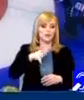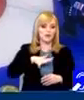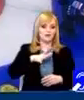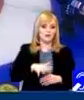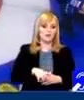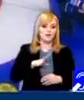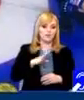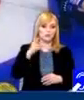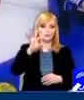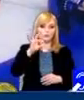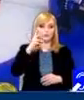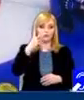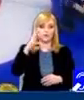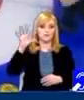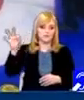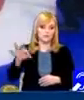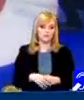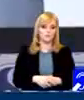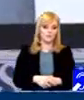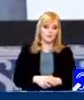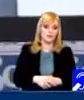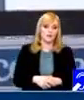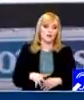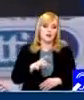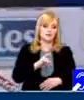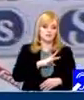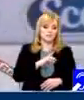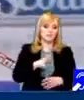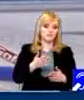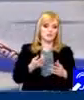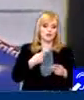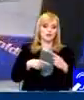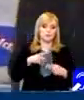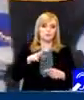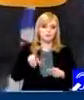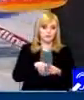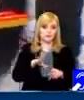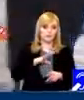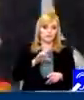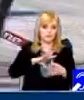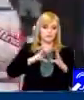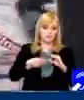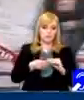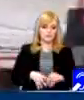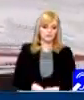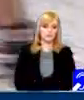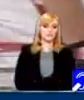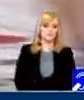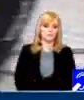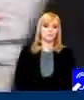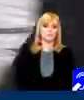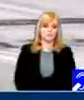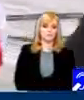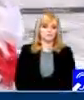a condus cu 2-0 după al patrulea end, dar Suedia a întors repede rezultatul pentru 3-2. Campioana mondială a egalat la 4